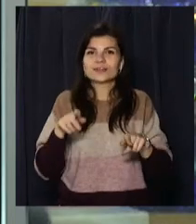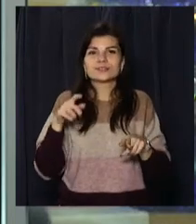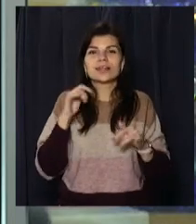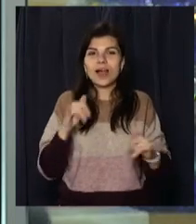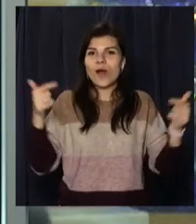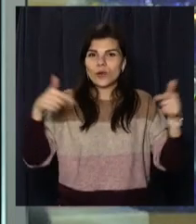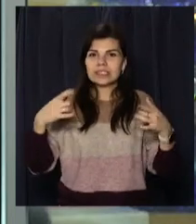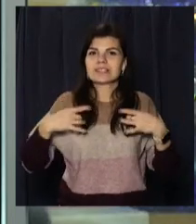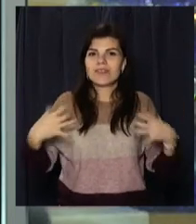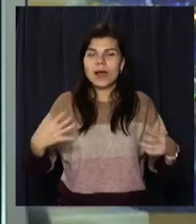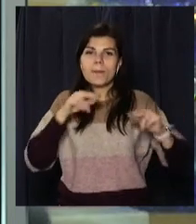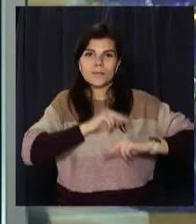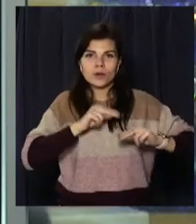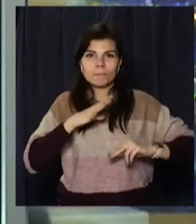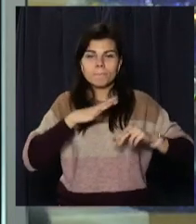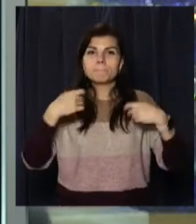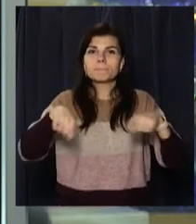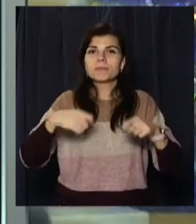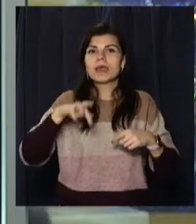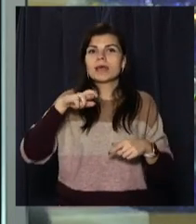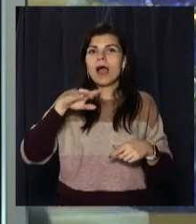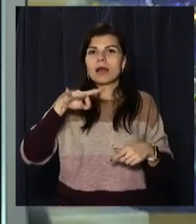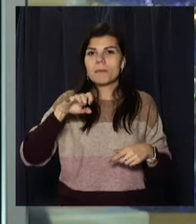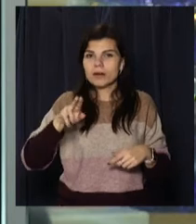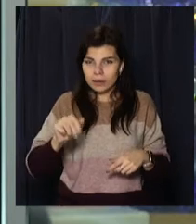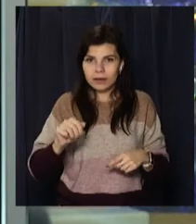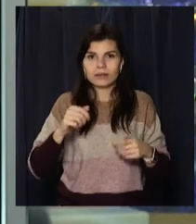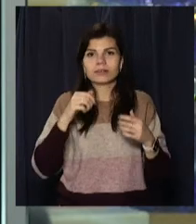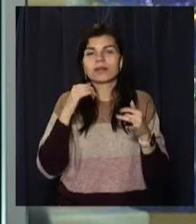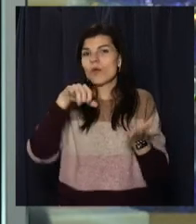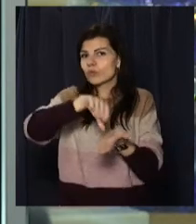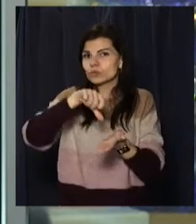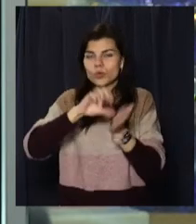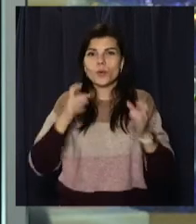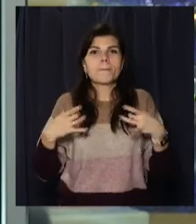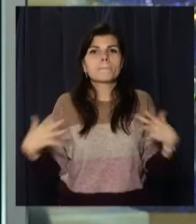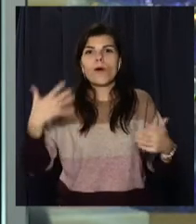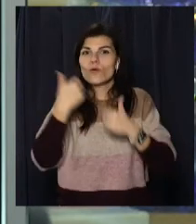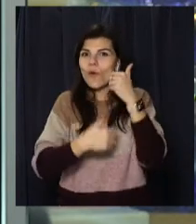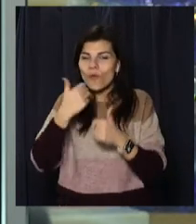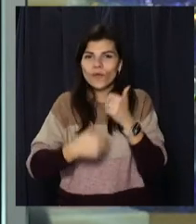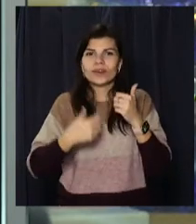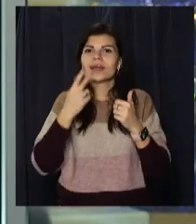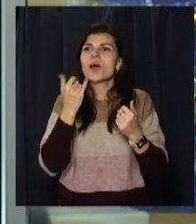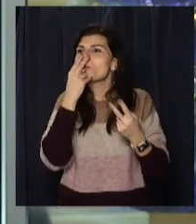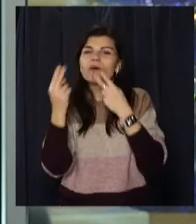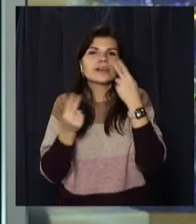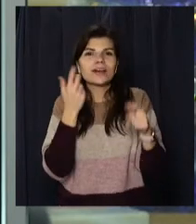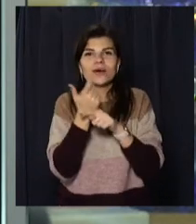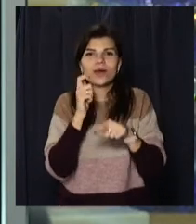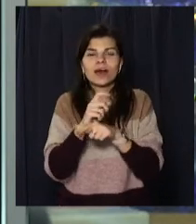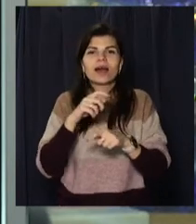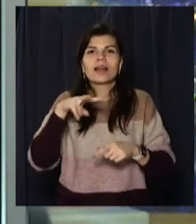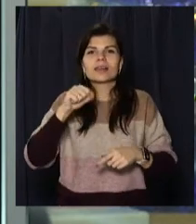для гостей свята працювали ярмарок та фудкорти. Можна було взяти участь у святкових конкурсах та подивитися яскраве